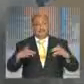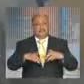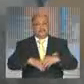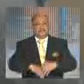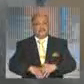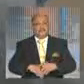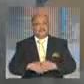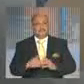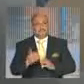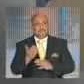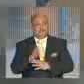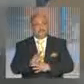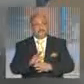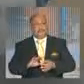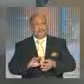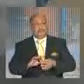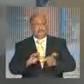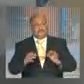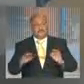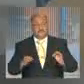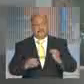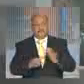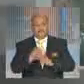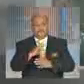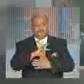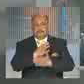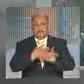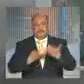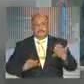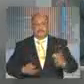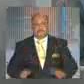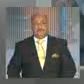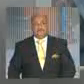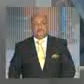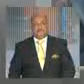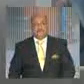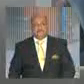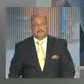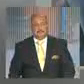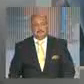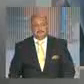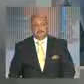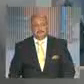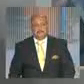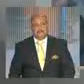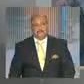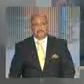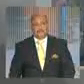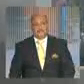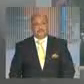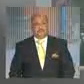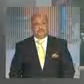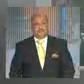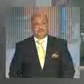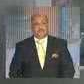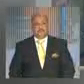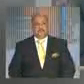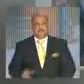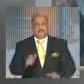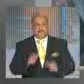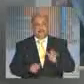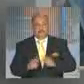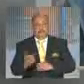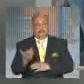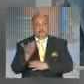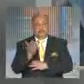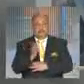الصاعدة، هذه الأجيال التي تتعطش إلى الشعر. لماذا يهطل المطر بحقد كامل؟